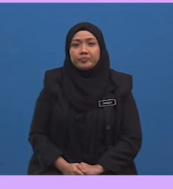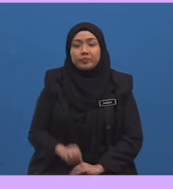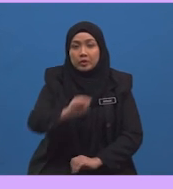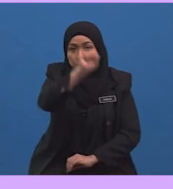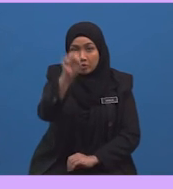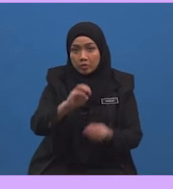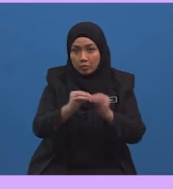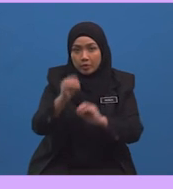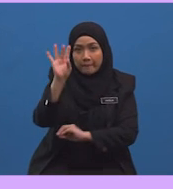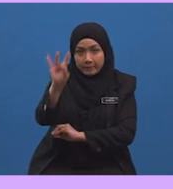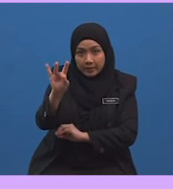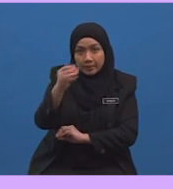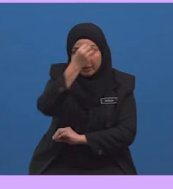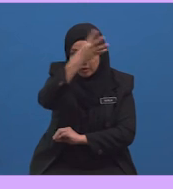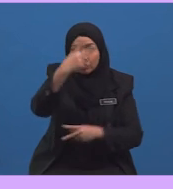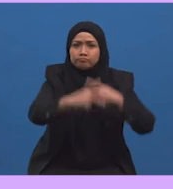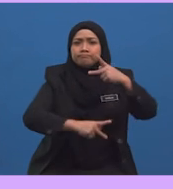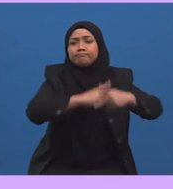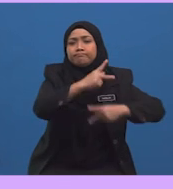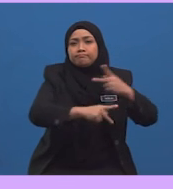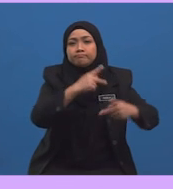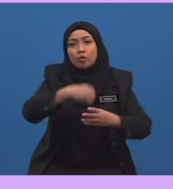Soalan seterusnya, terangkan kita oksigen.